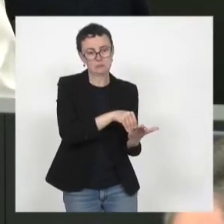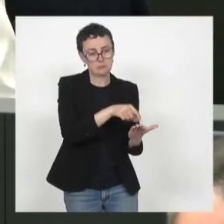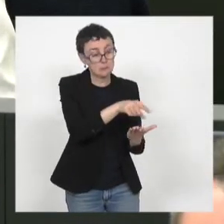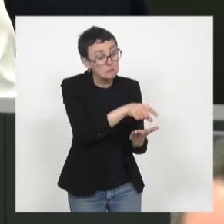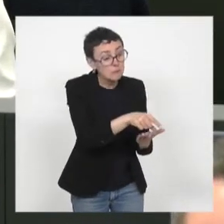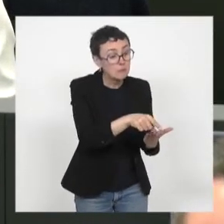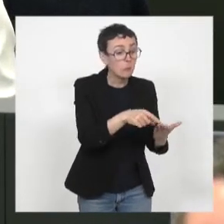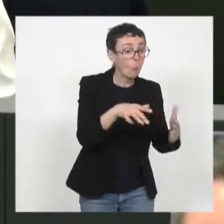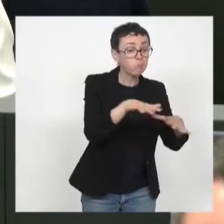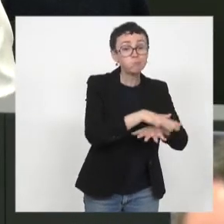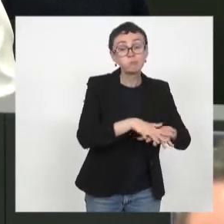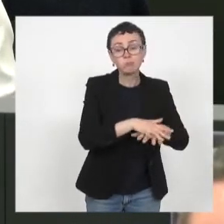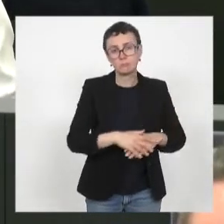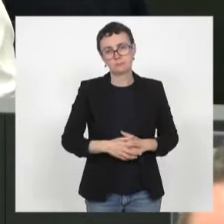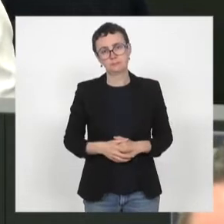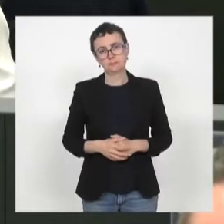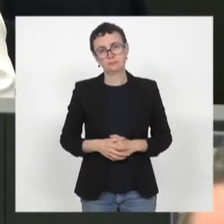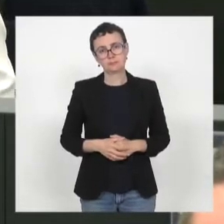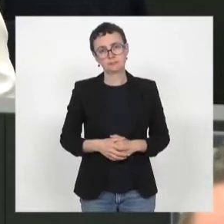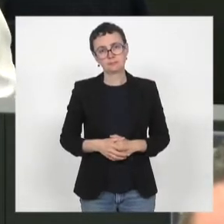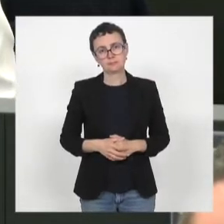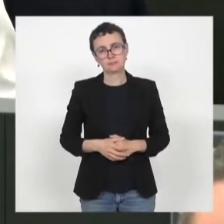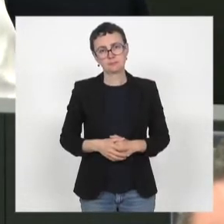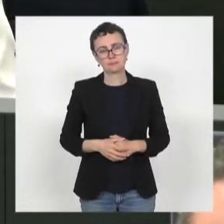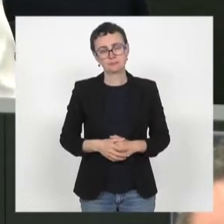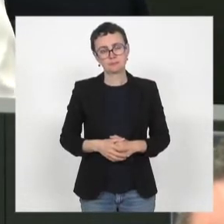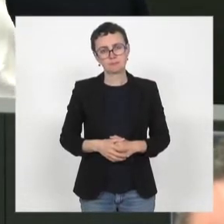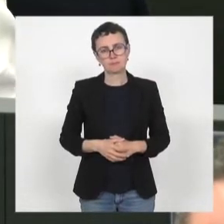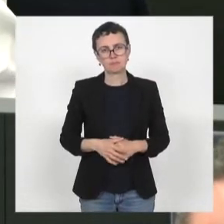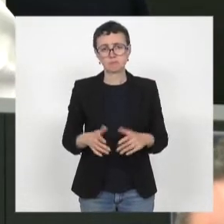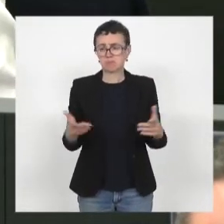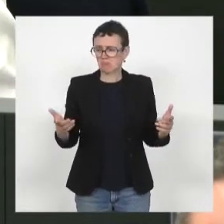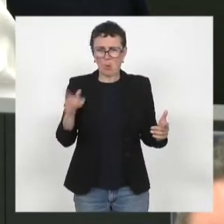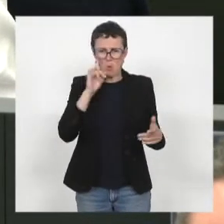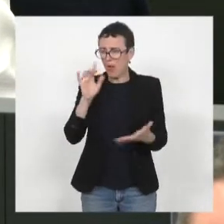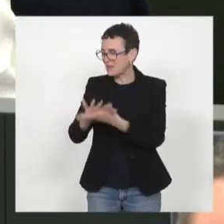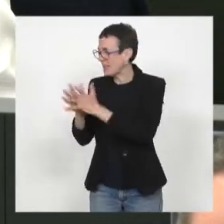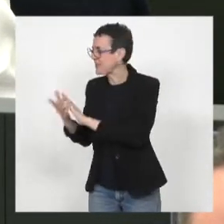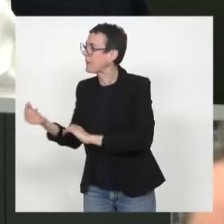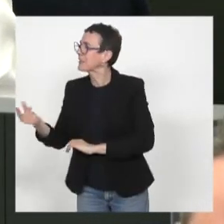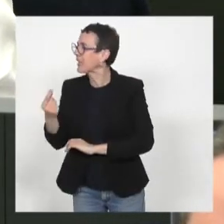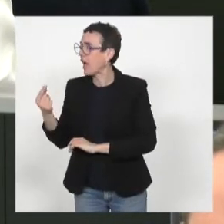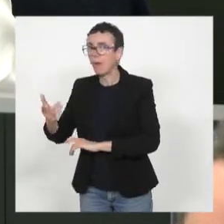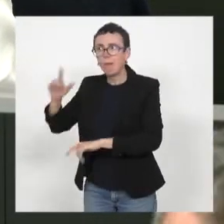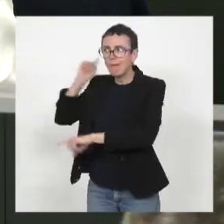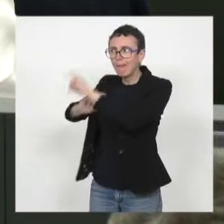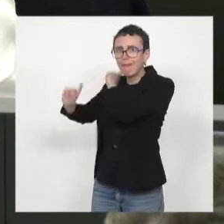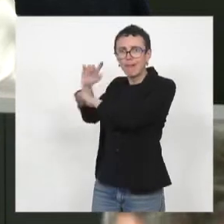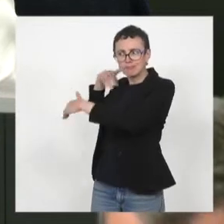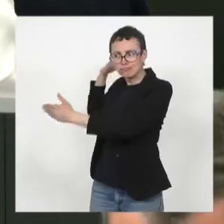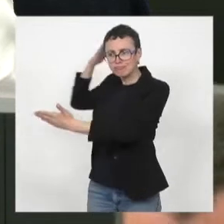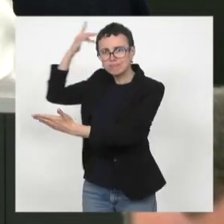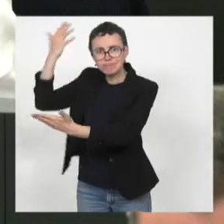très évasif. Qu'est-ce qui justifie l'activité de conseil en mode marché? Le partenariat historique avec les